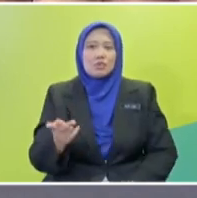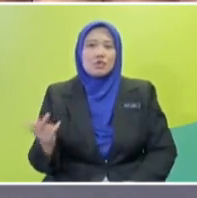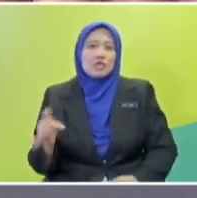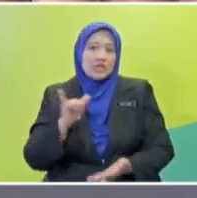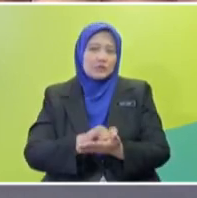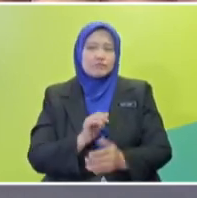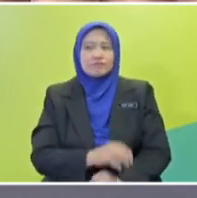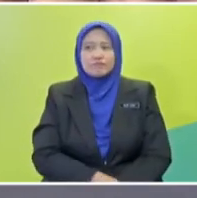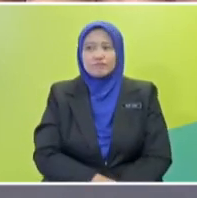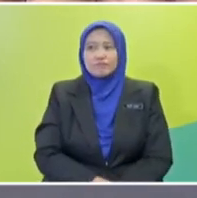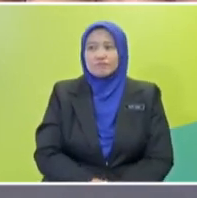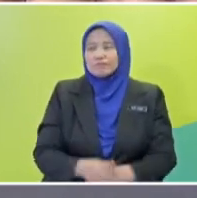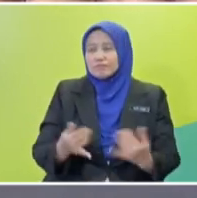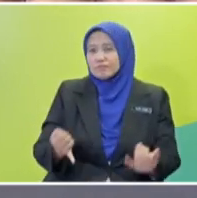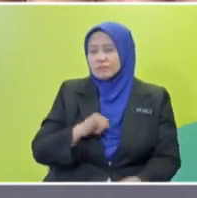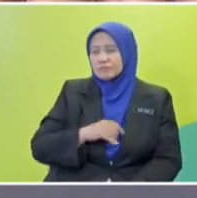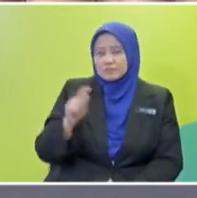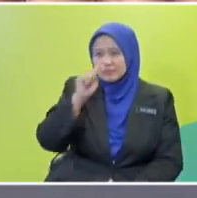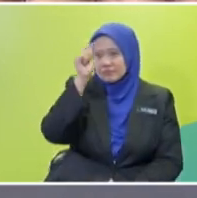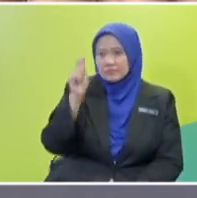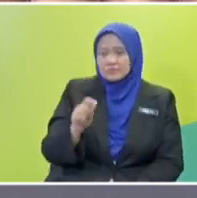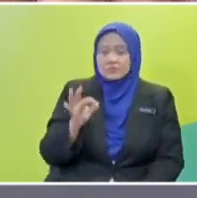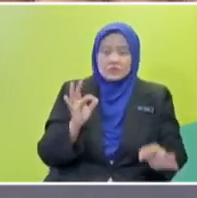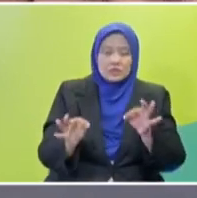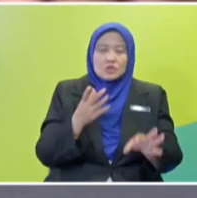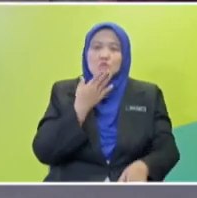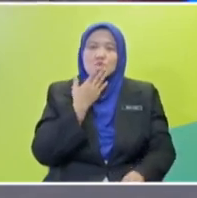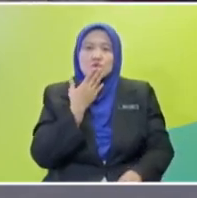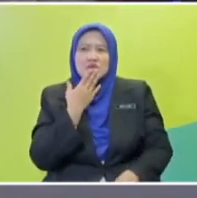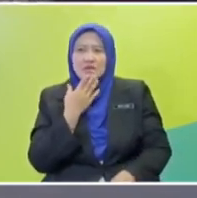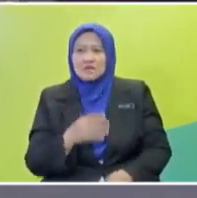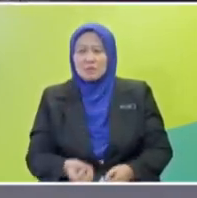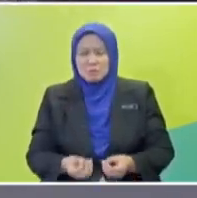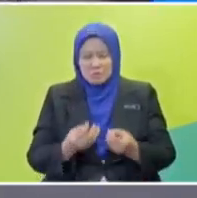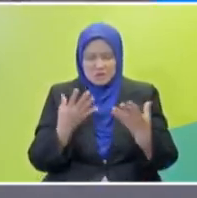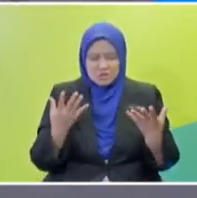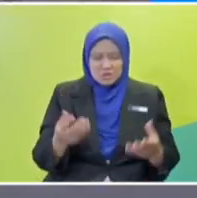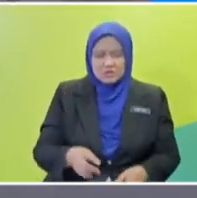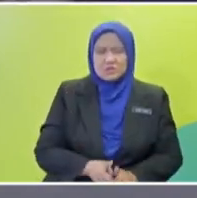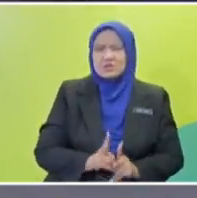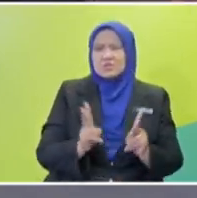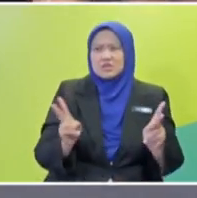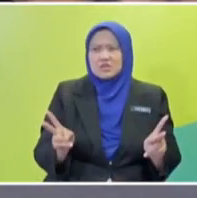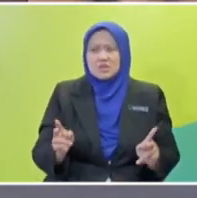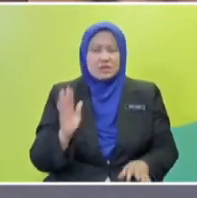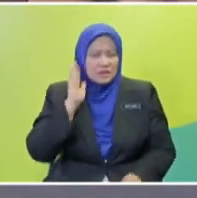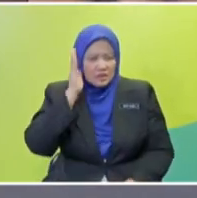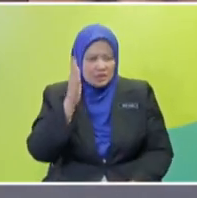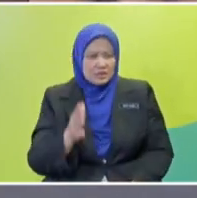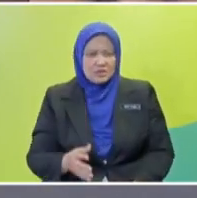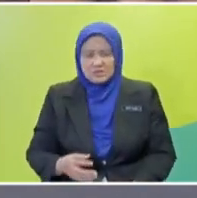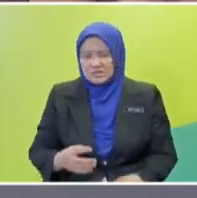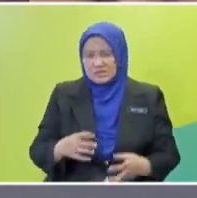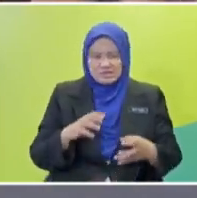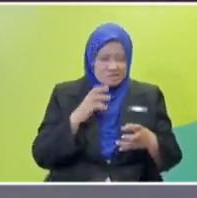ada satu pertanyaan kalau contohnya warna itu terlalu banyak diucapkan akan menjadi sedikit serabut Tetapi